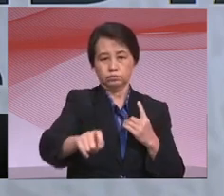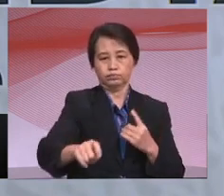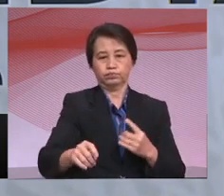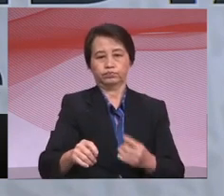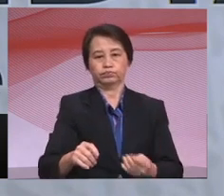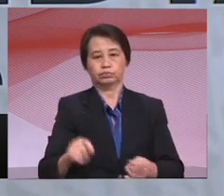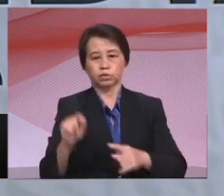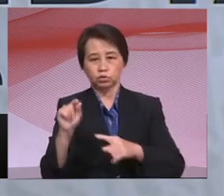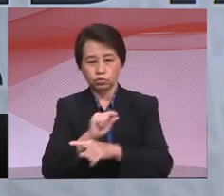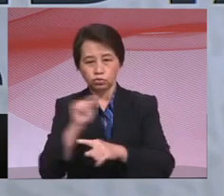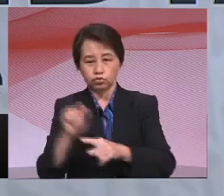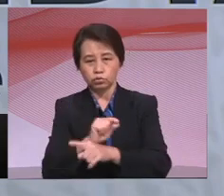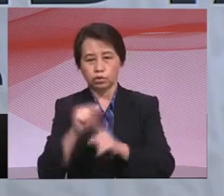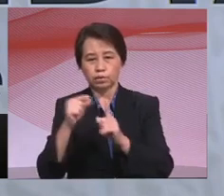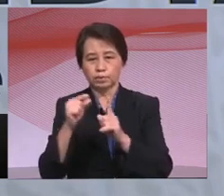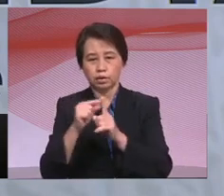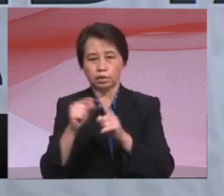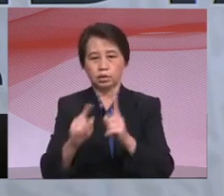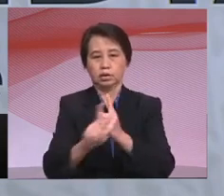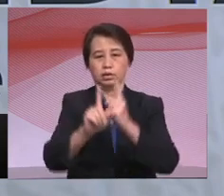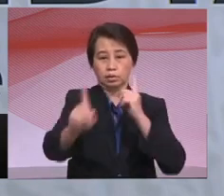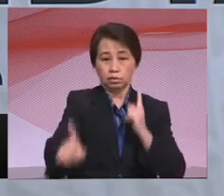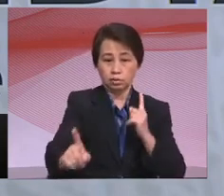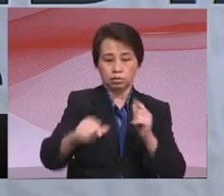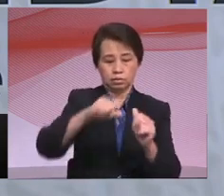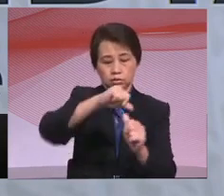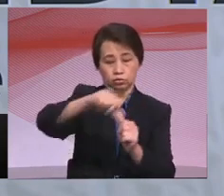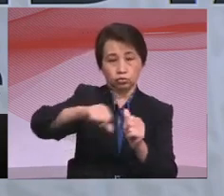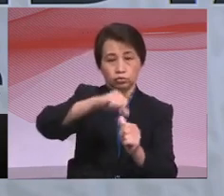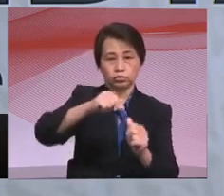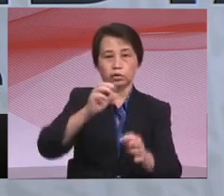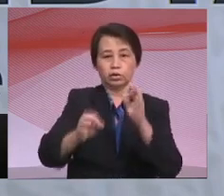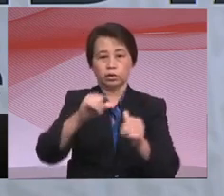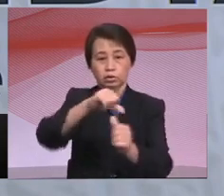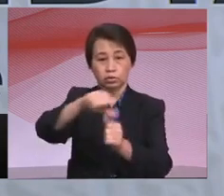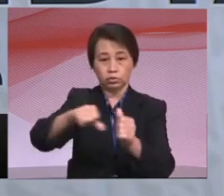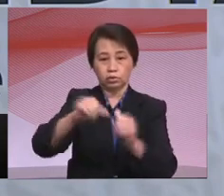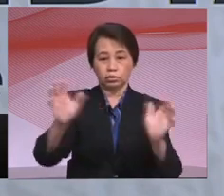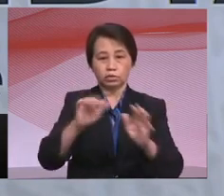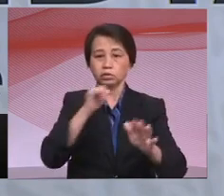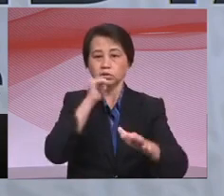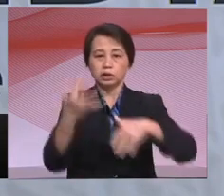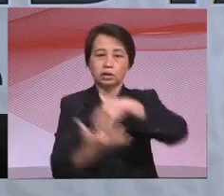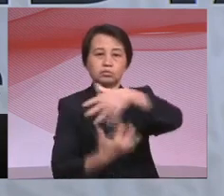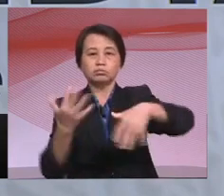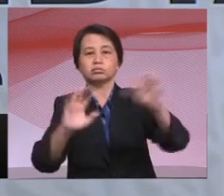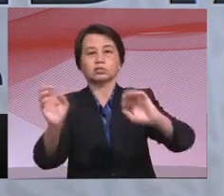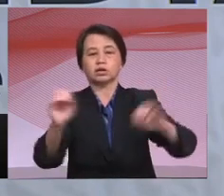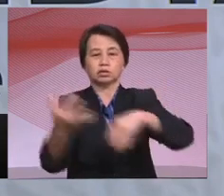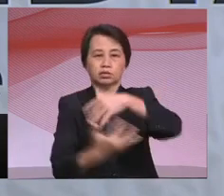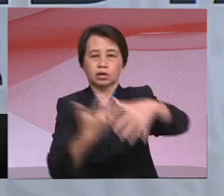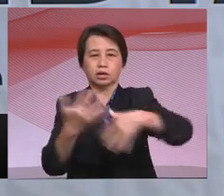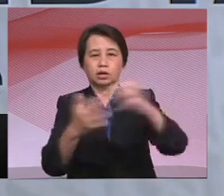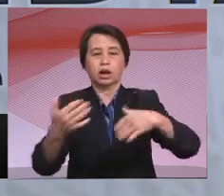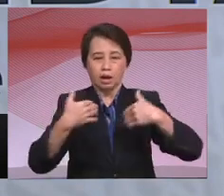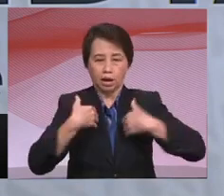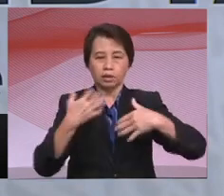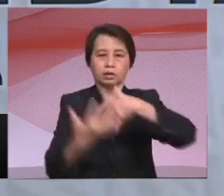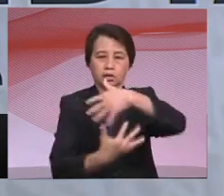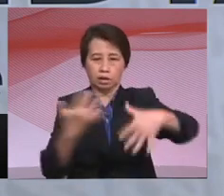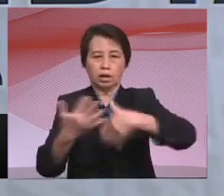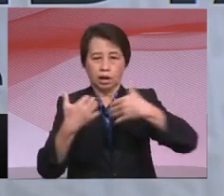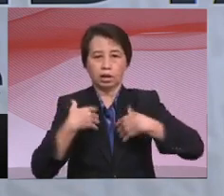Penggunaan perkataan penjarakan sosial, walaupun sosial itu kita tak bergaul actually. Jadi pergaulan tu ada,